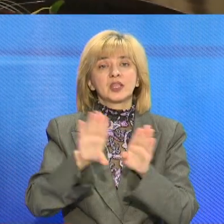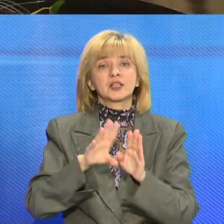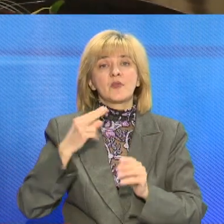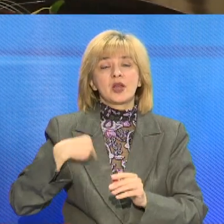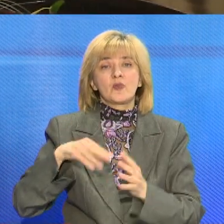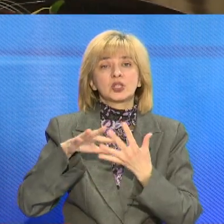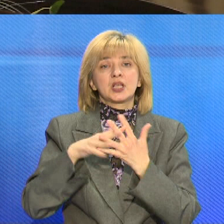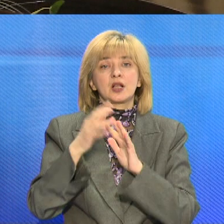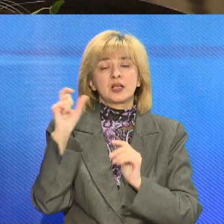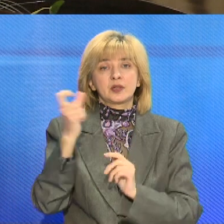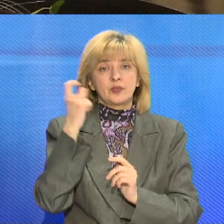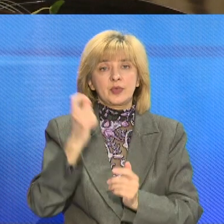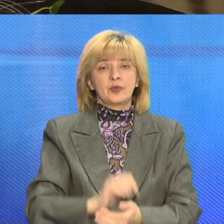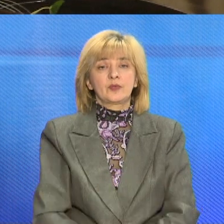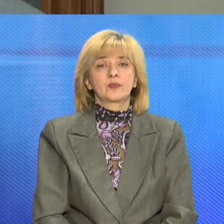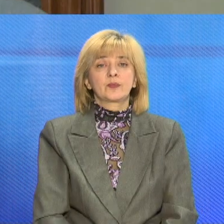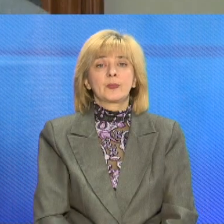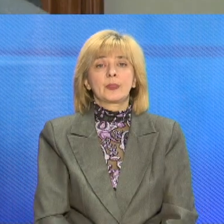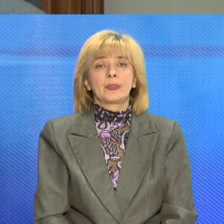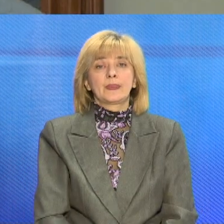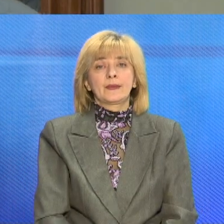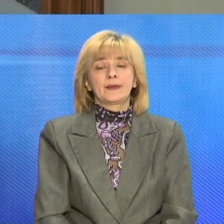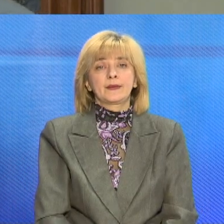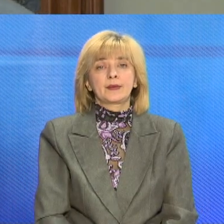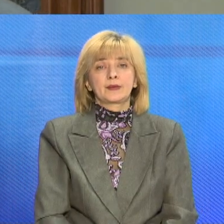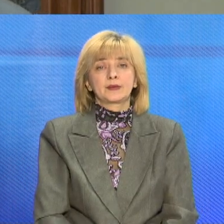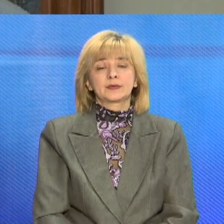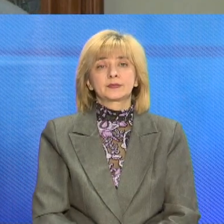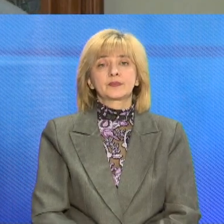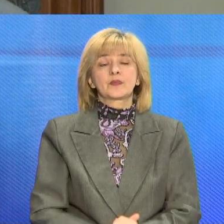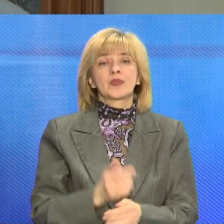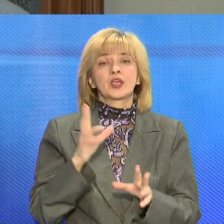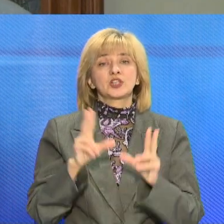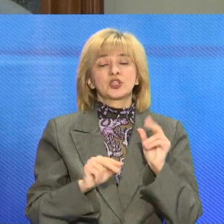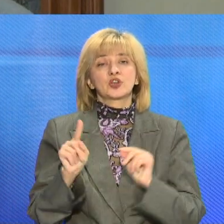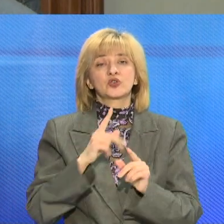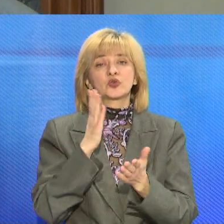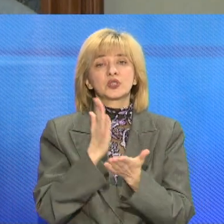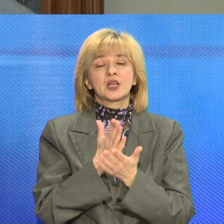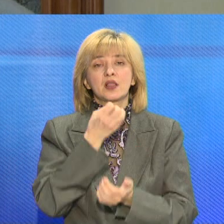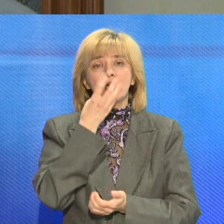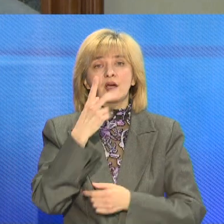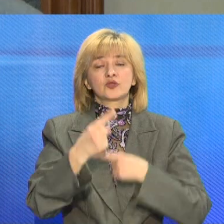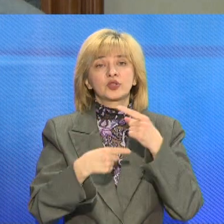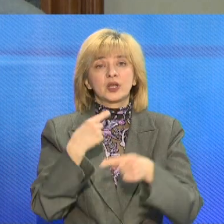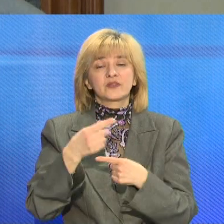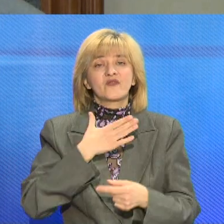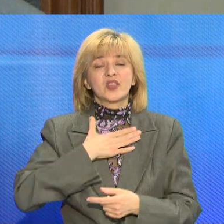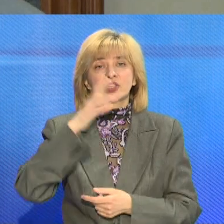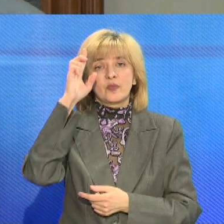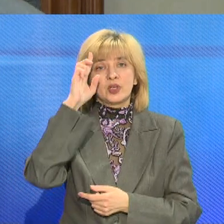работнікі сельгаспрадпрыемстваў. Я считаю, что это уже стало такой хорошей традицией в нашем